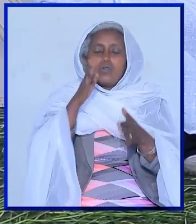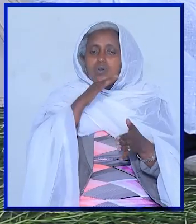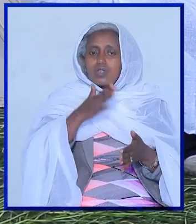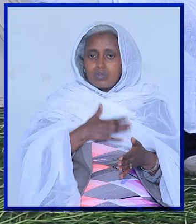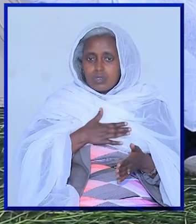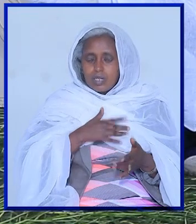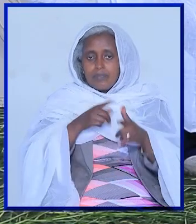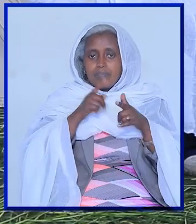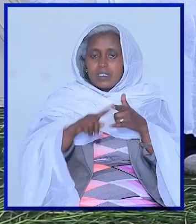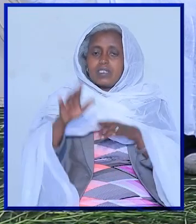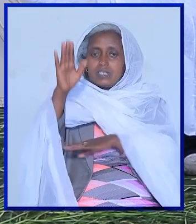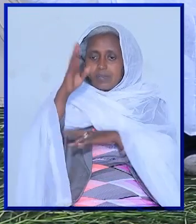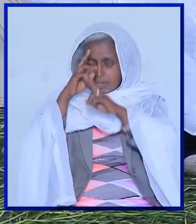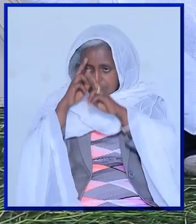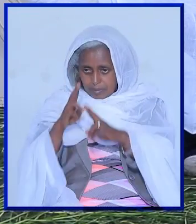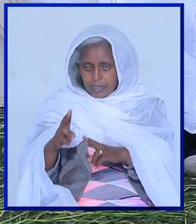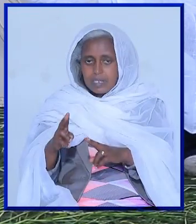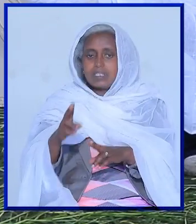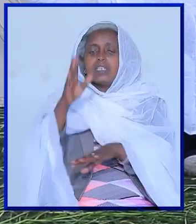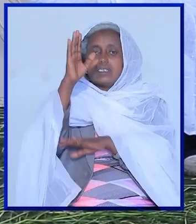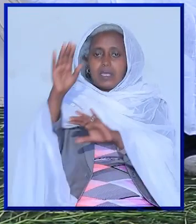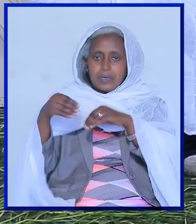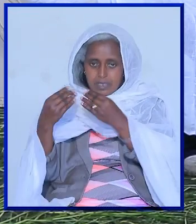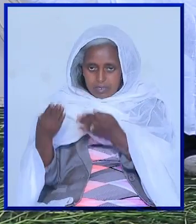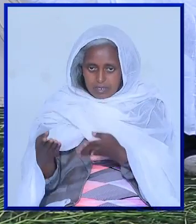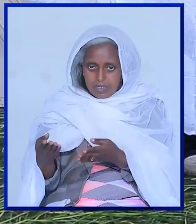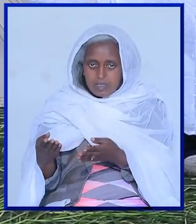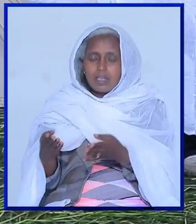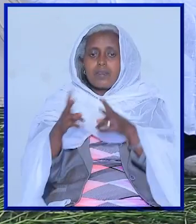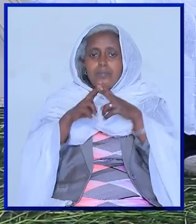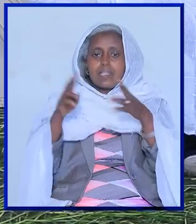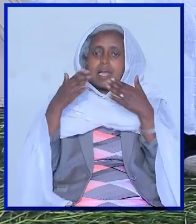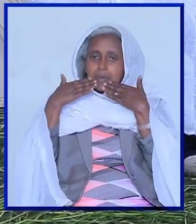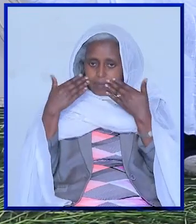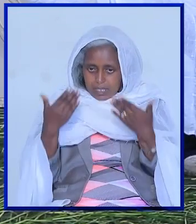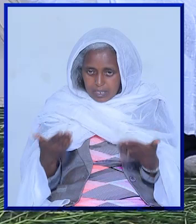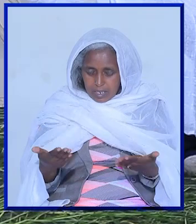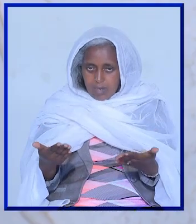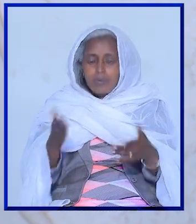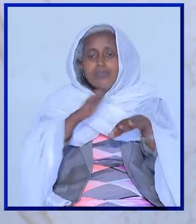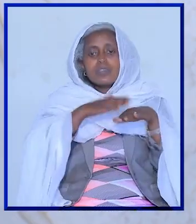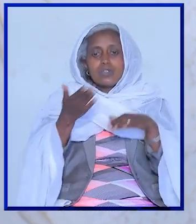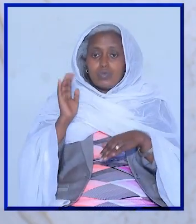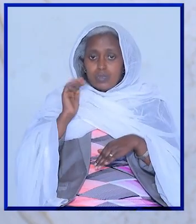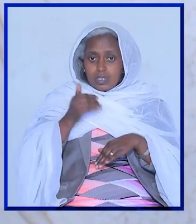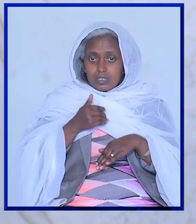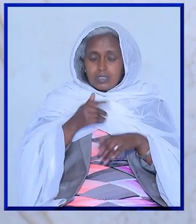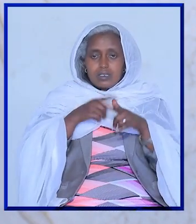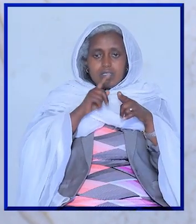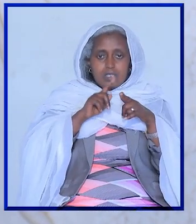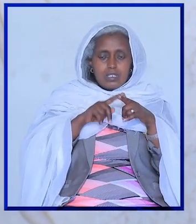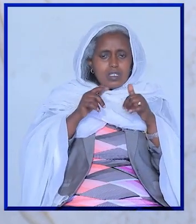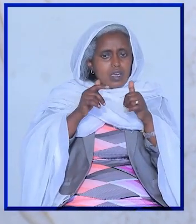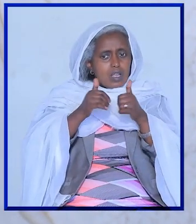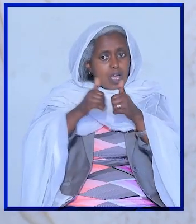እንግዲህ እግዚአብሔር ያክብርልኝ እግዚአብሔር ይስጥልኝ በጣም አመሰግናለሁ እንግዶቻችን እንግዲህ ከሩቅ